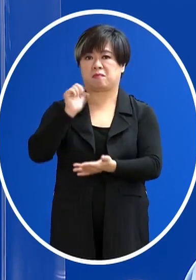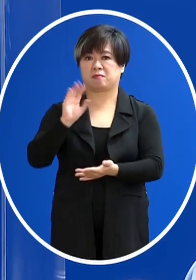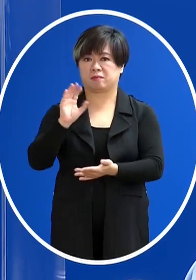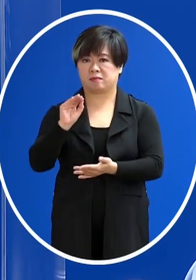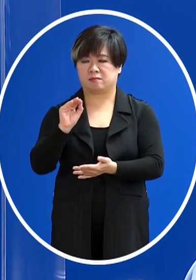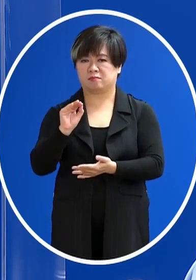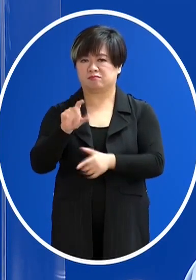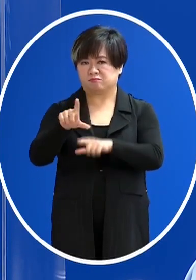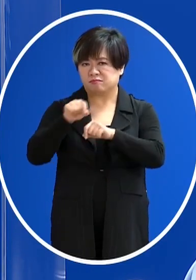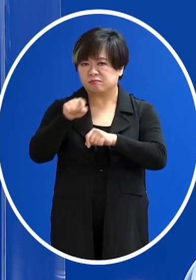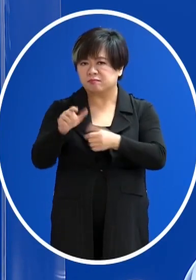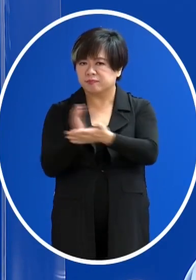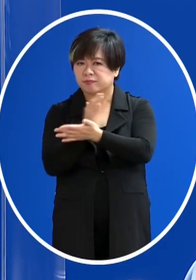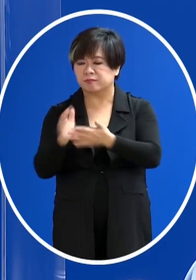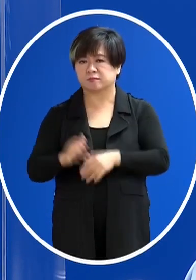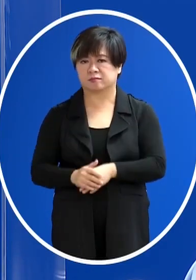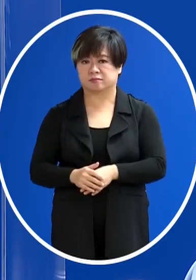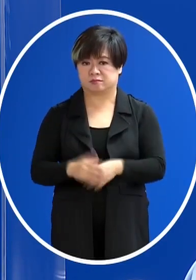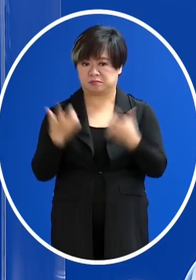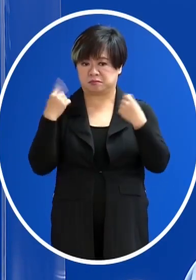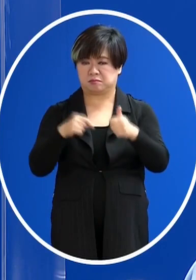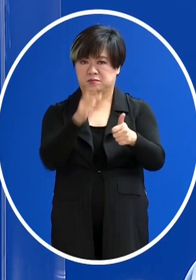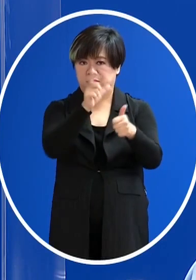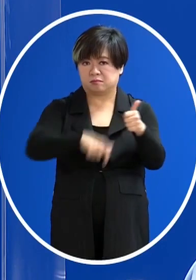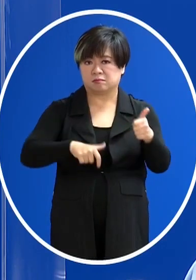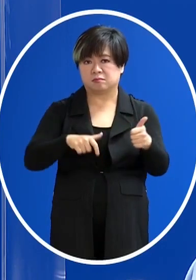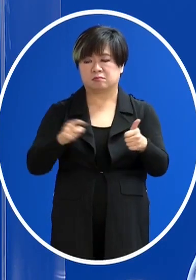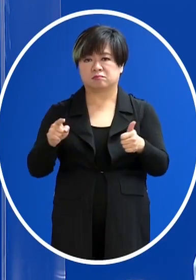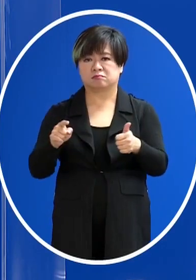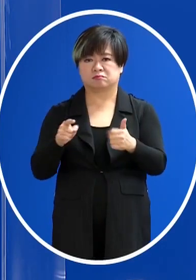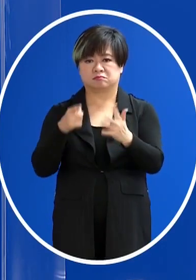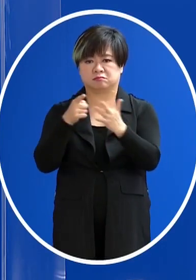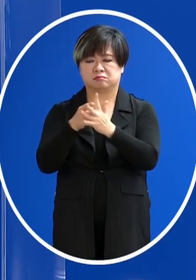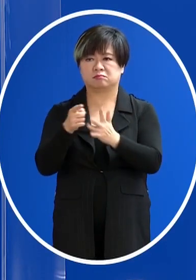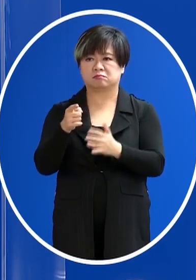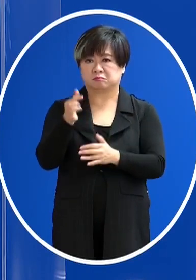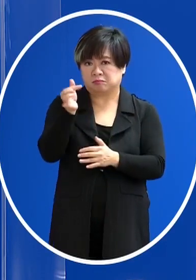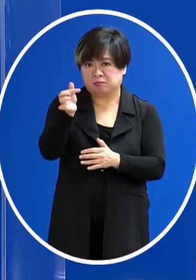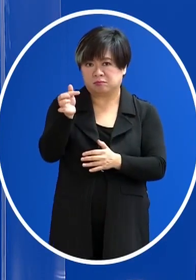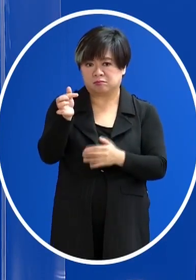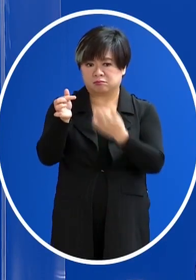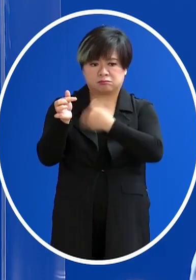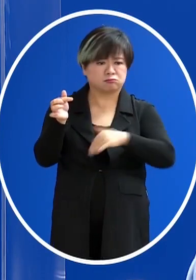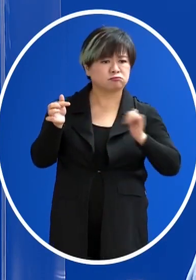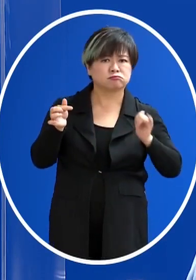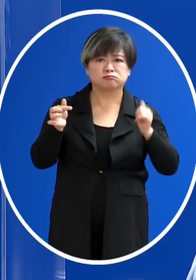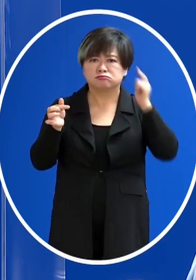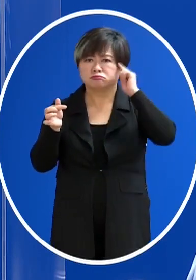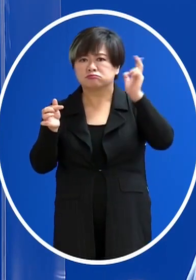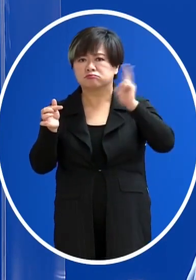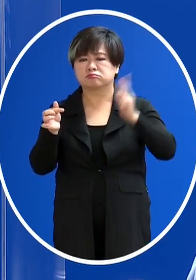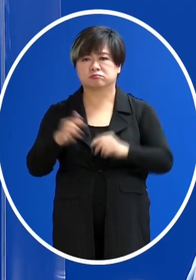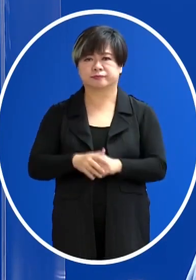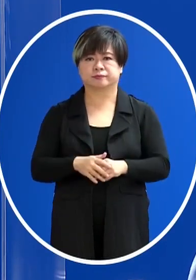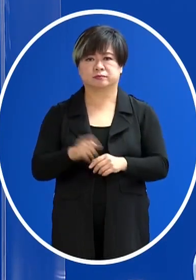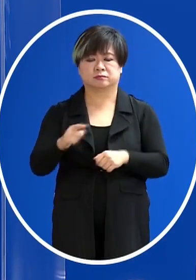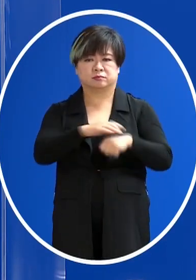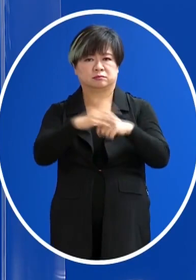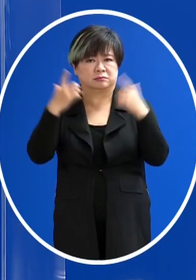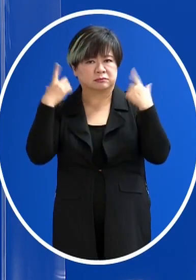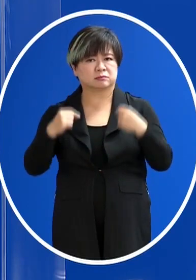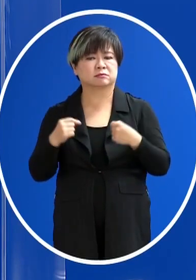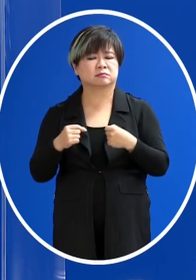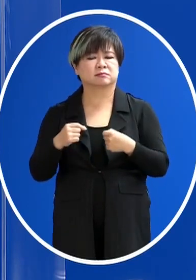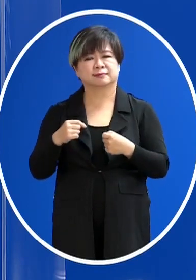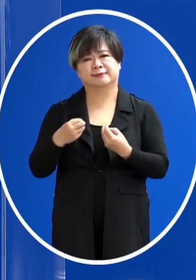断点。所以无症状，这位众议员他验出来阳性的时候是无症状，所以无症状的这种带源事实上并没有在一